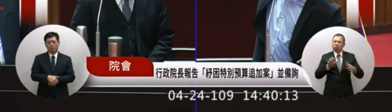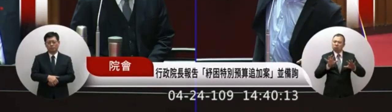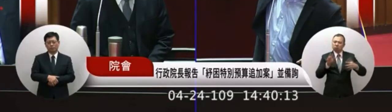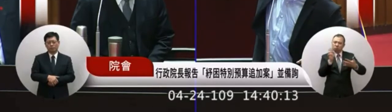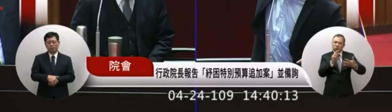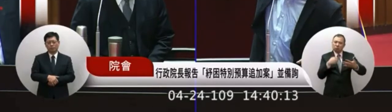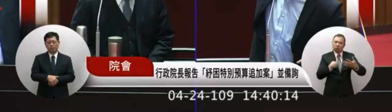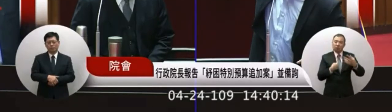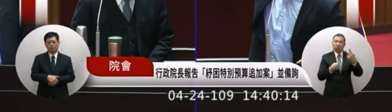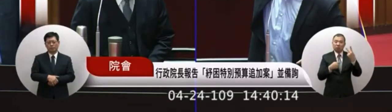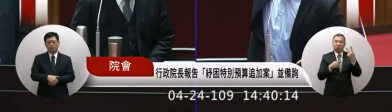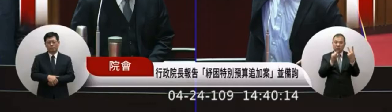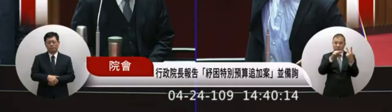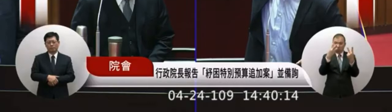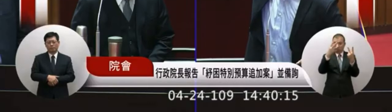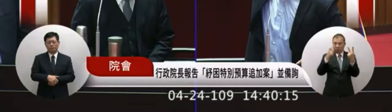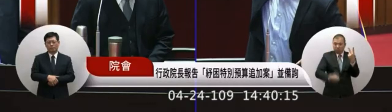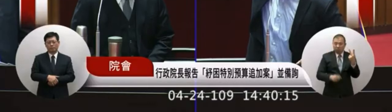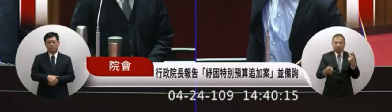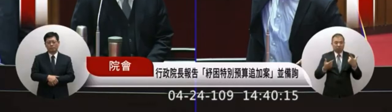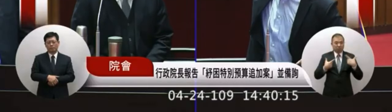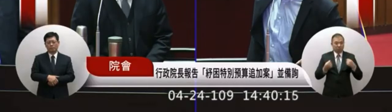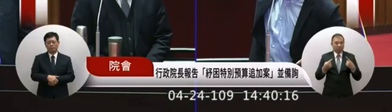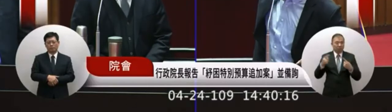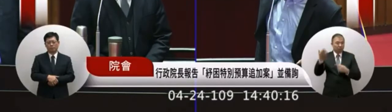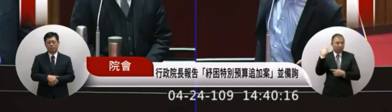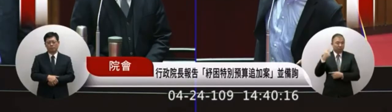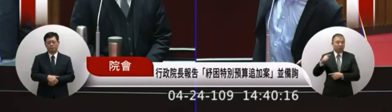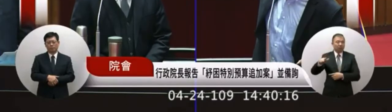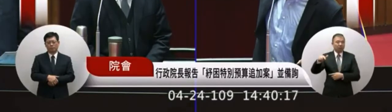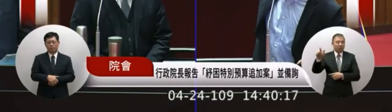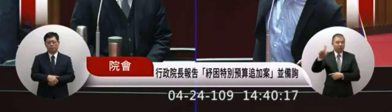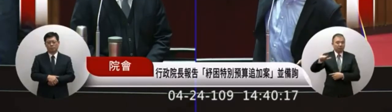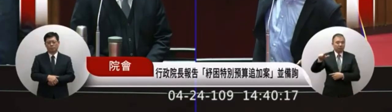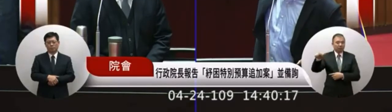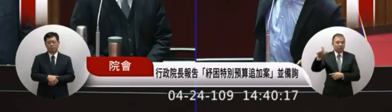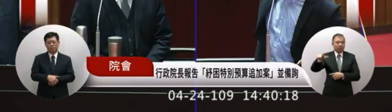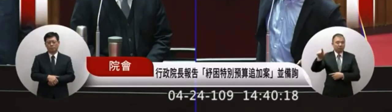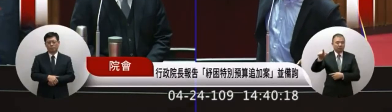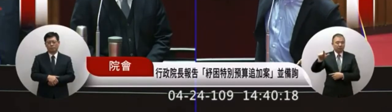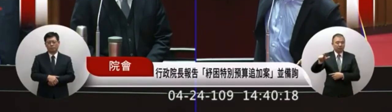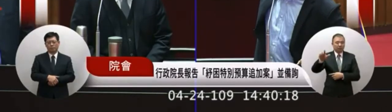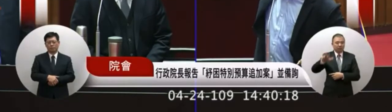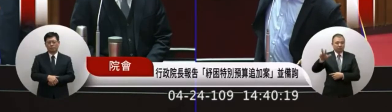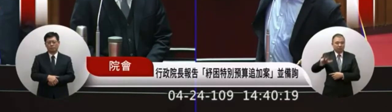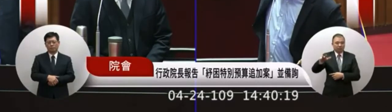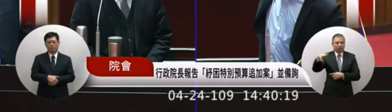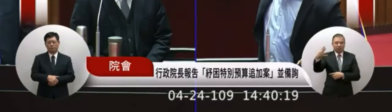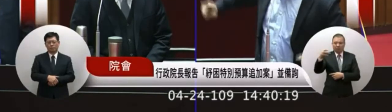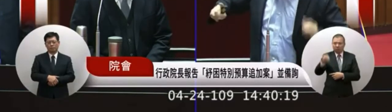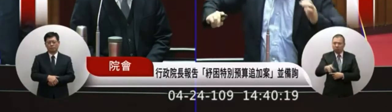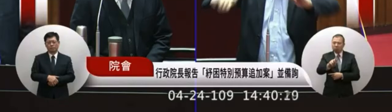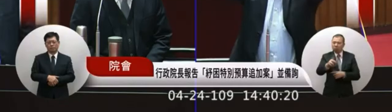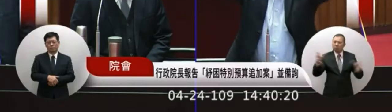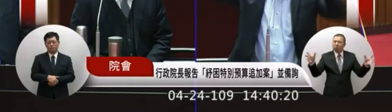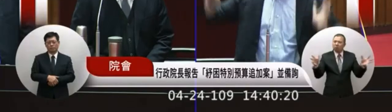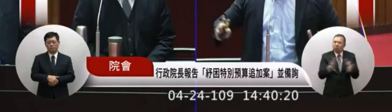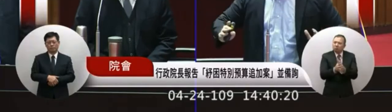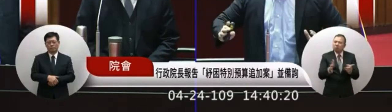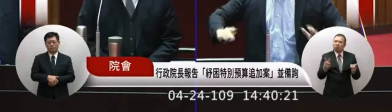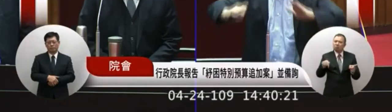来2.3亿，跟本来迄个600亿的时阵7800万了，伊敢若3.8亿，吼啊，所以拢